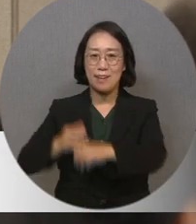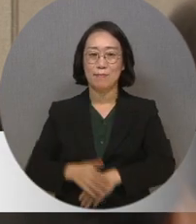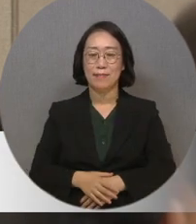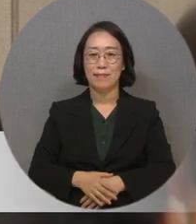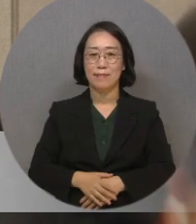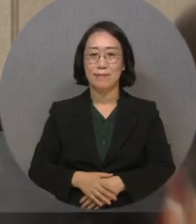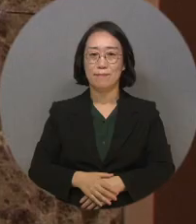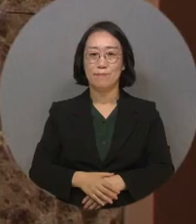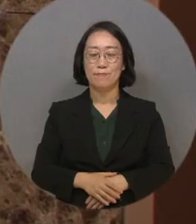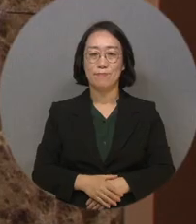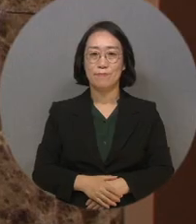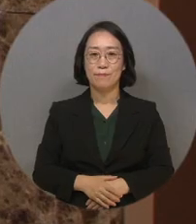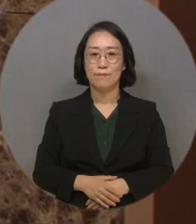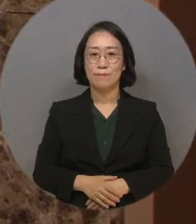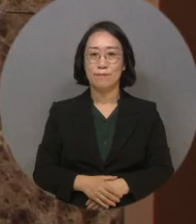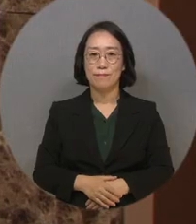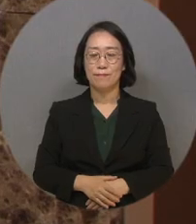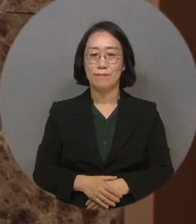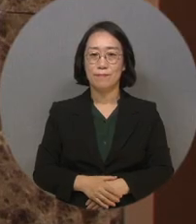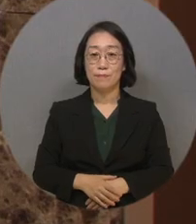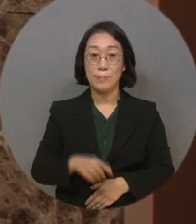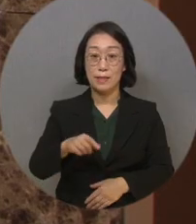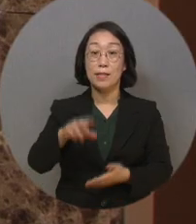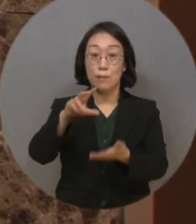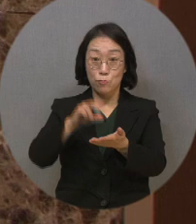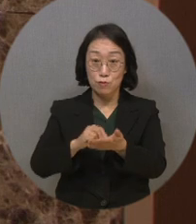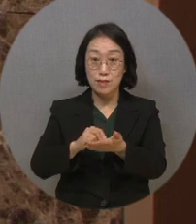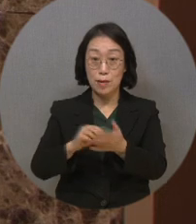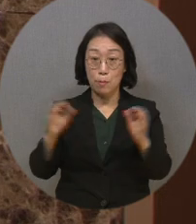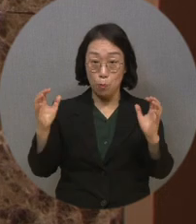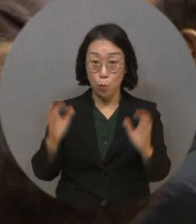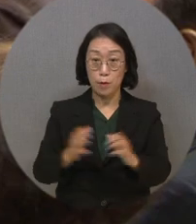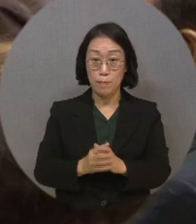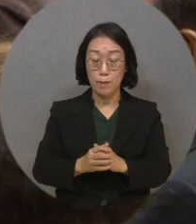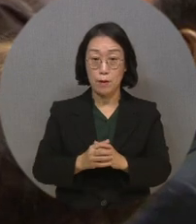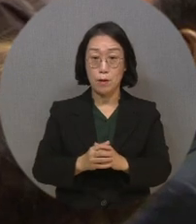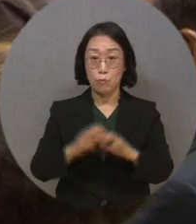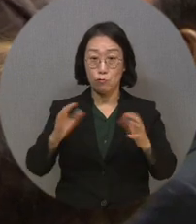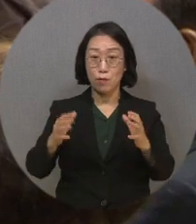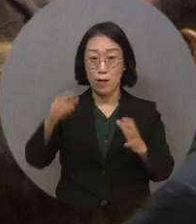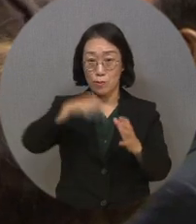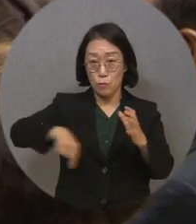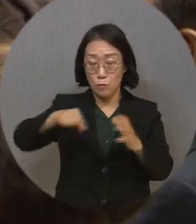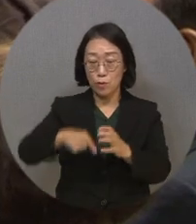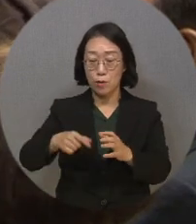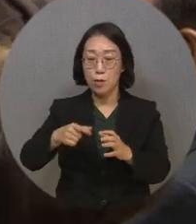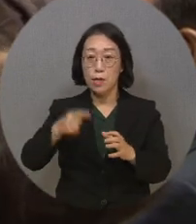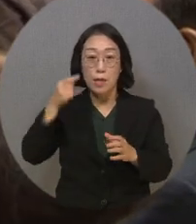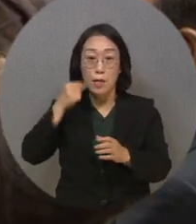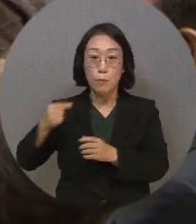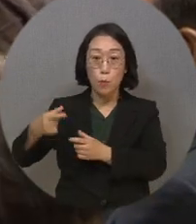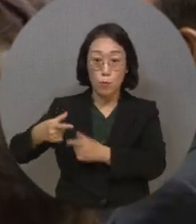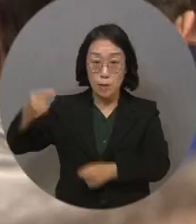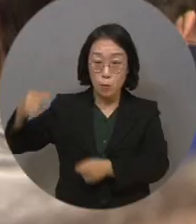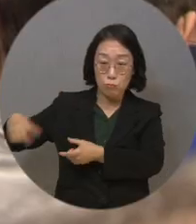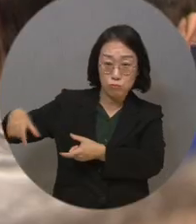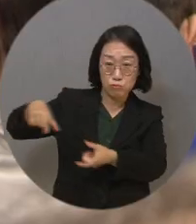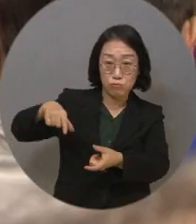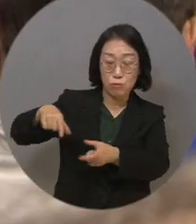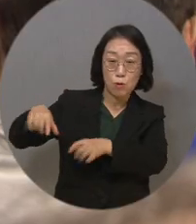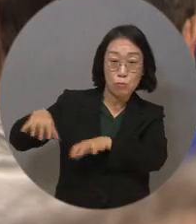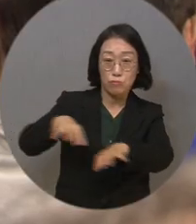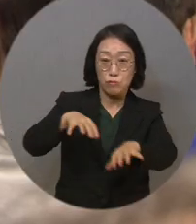인사에 담당하고자 합니다. 본 행사를 통해 범국가적으로 오염수 방류 문제를 해결해